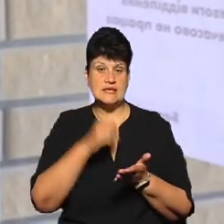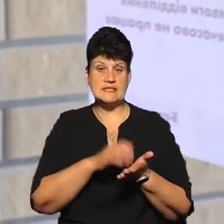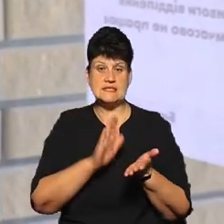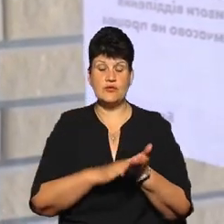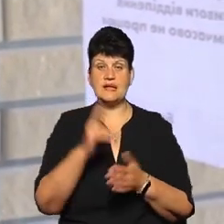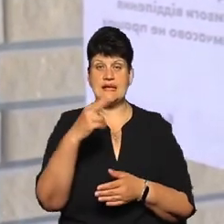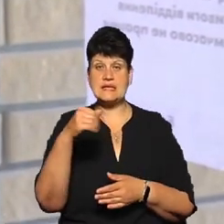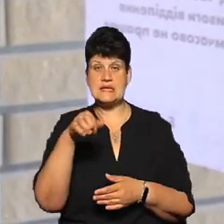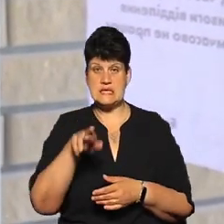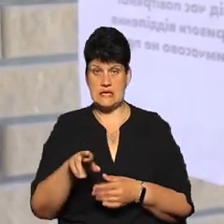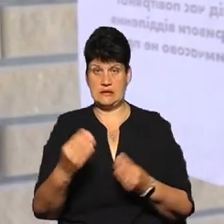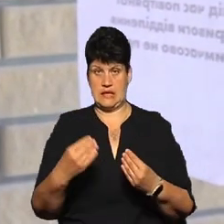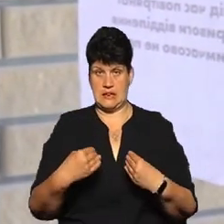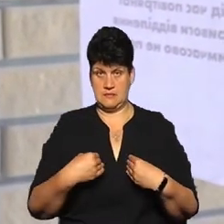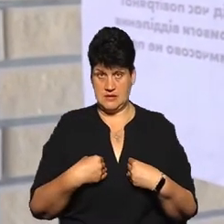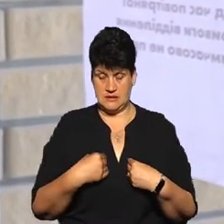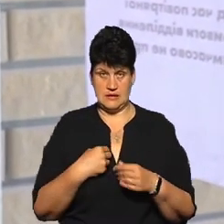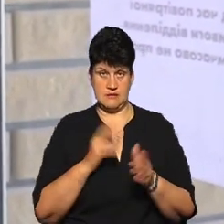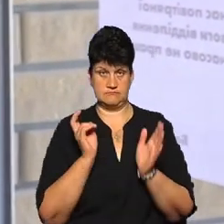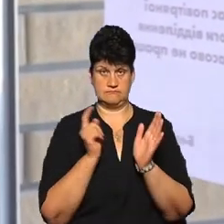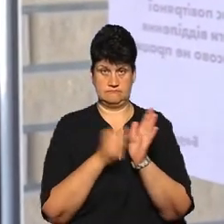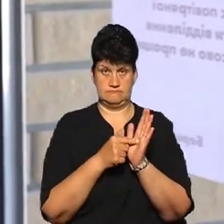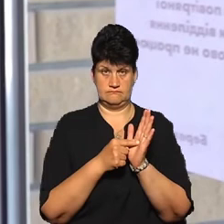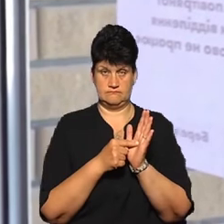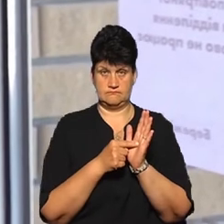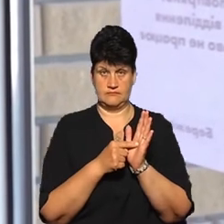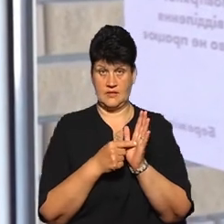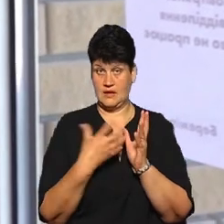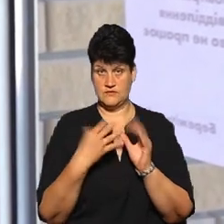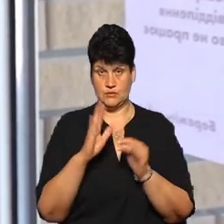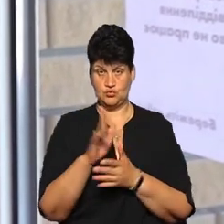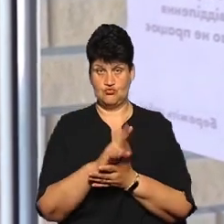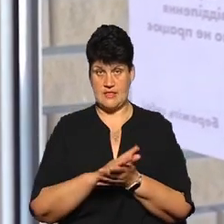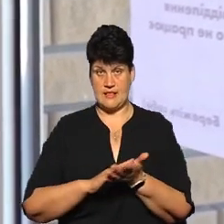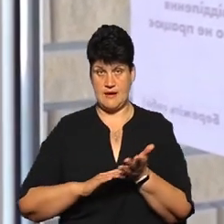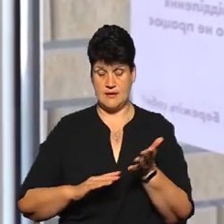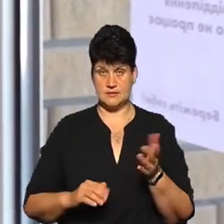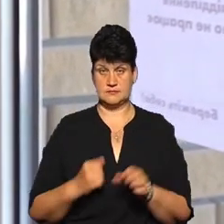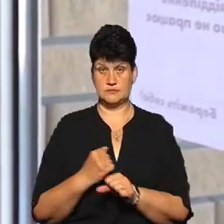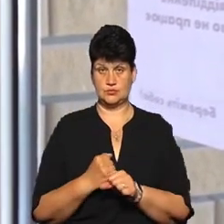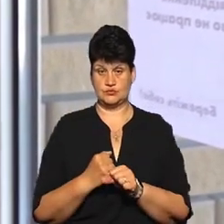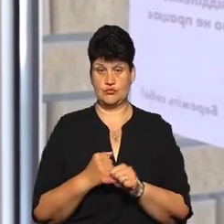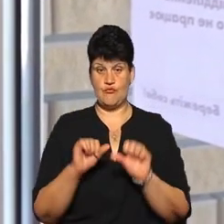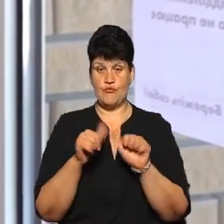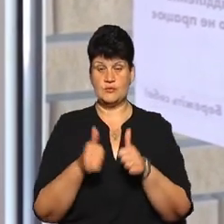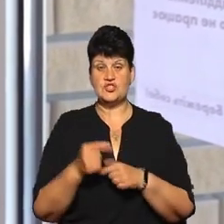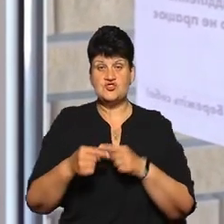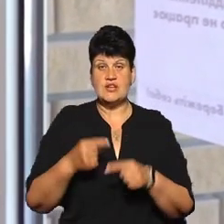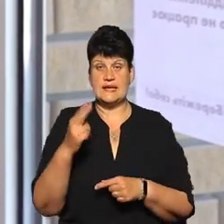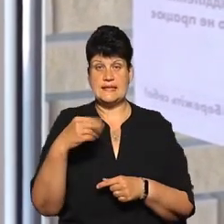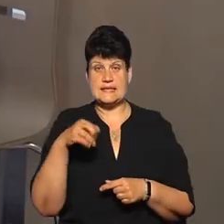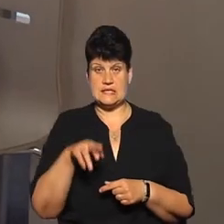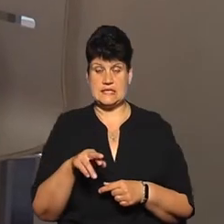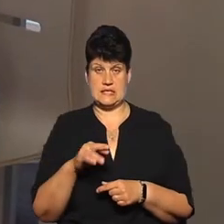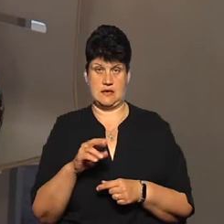Дії. Дали мені реквізити. Я зайшла в свої реквізити, і я вже буду далі діяти, оформити через Дію цю